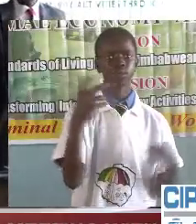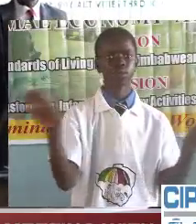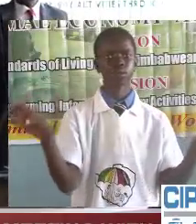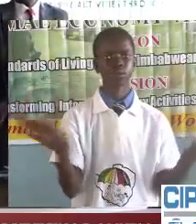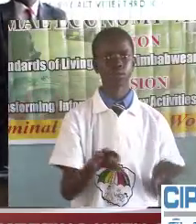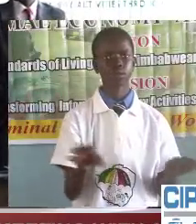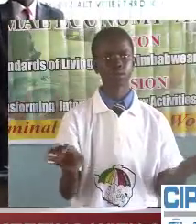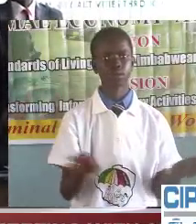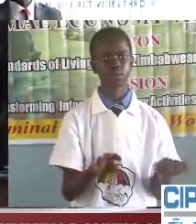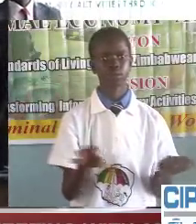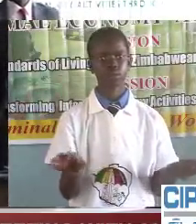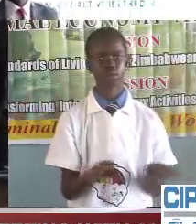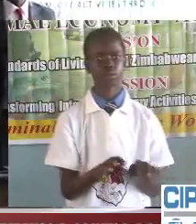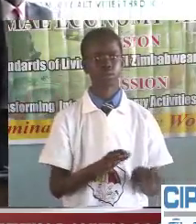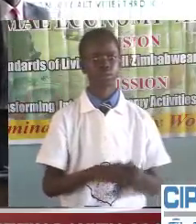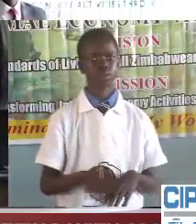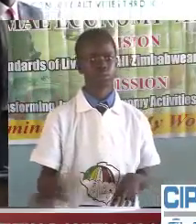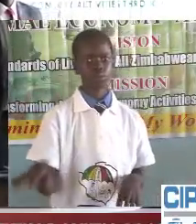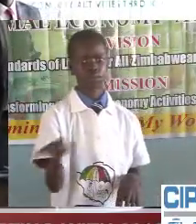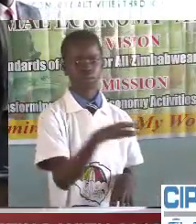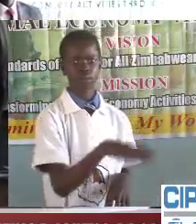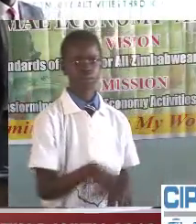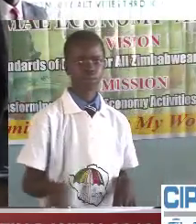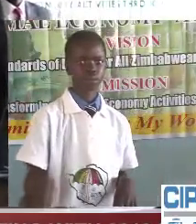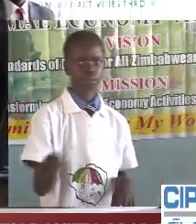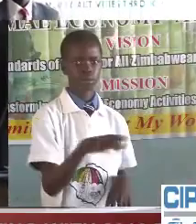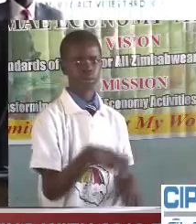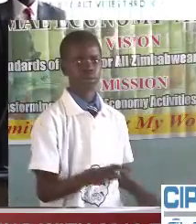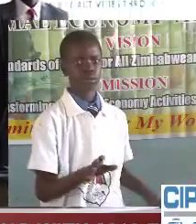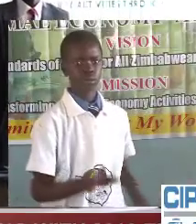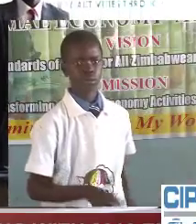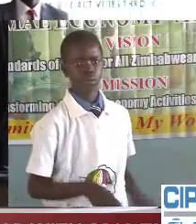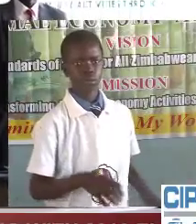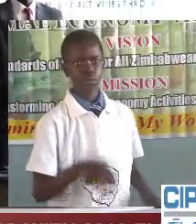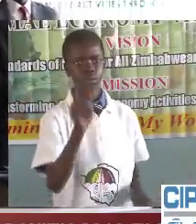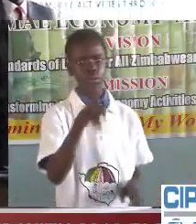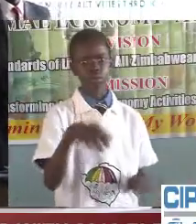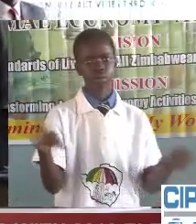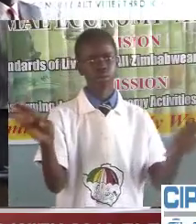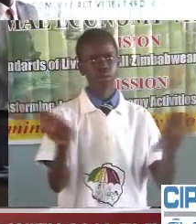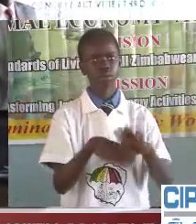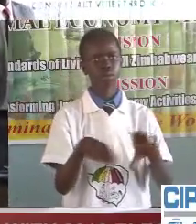utari semanu imimire ichia